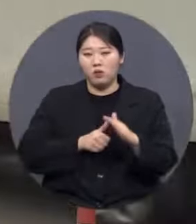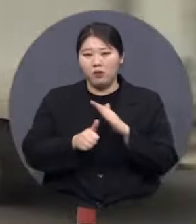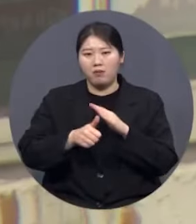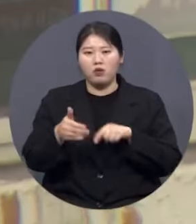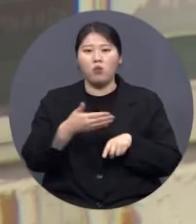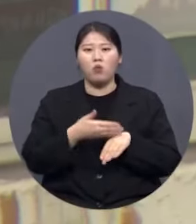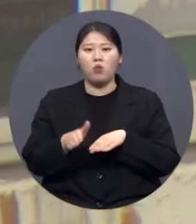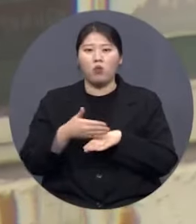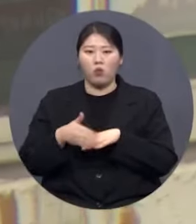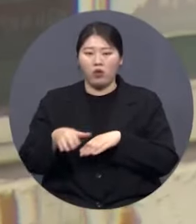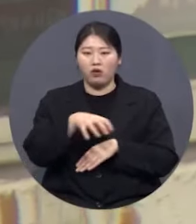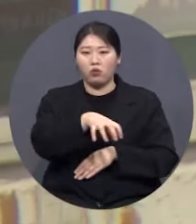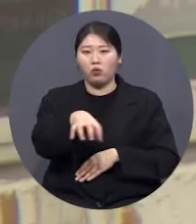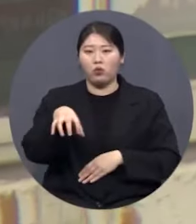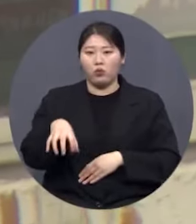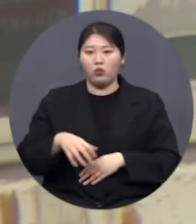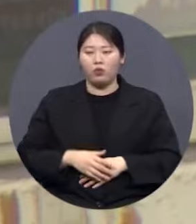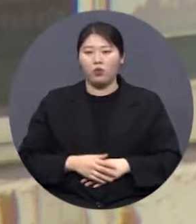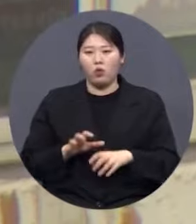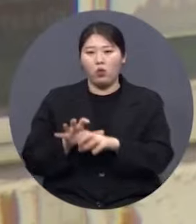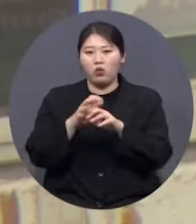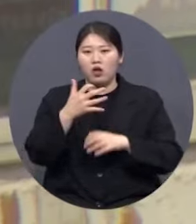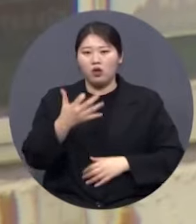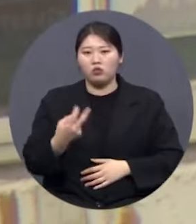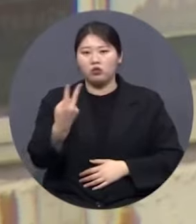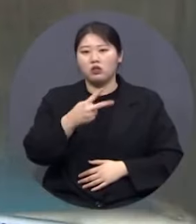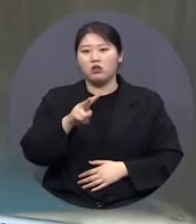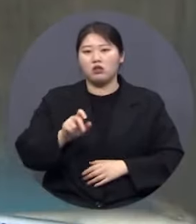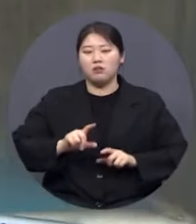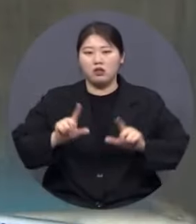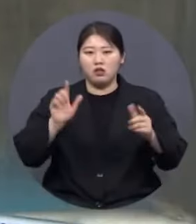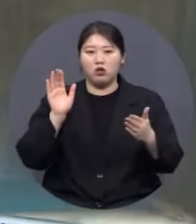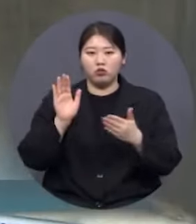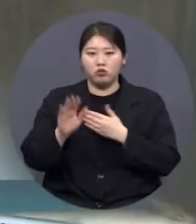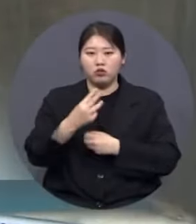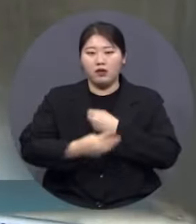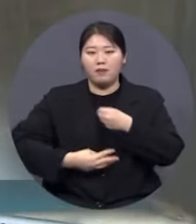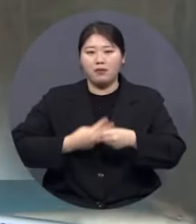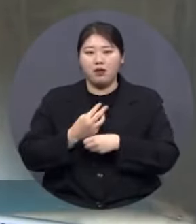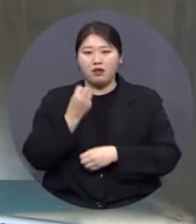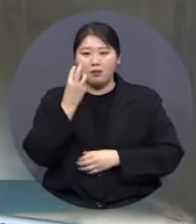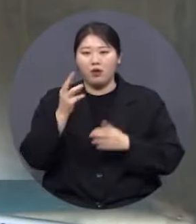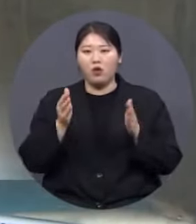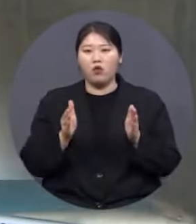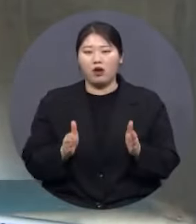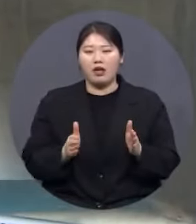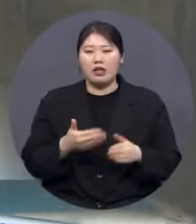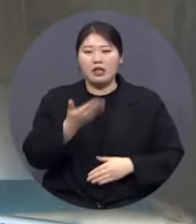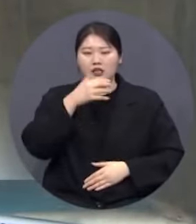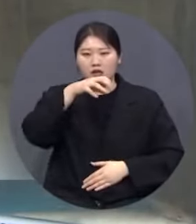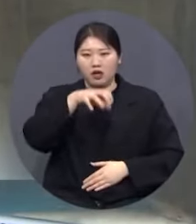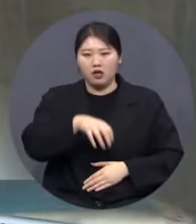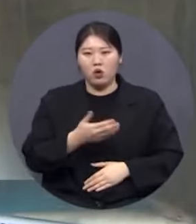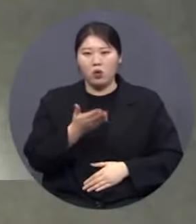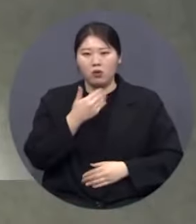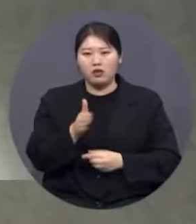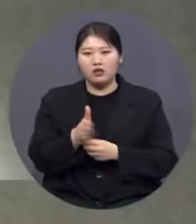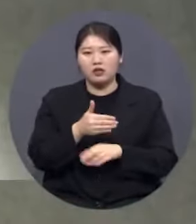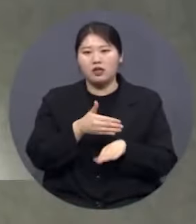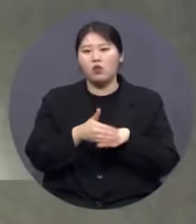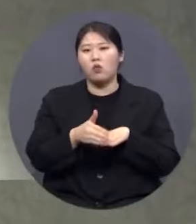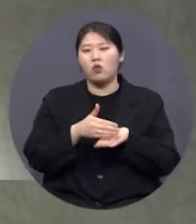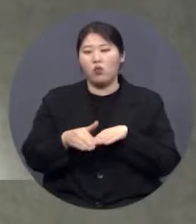횟집들. 코로나19가 한창인 2021년 이후 3년 3개월 동안 식당에서 먹는 생선회